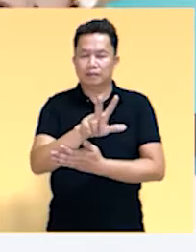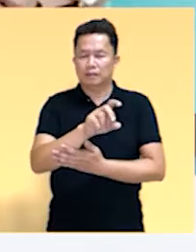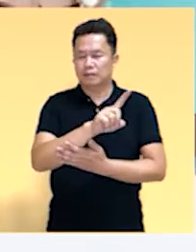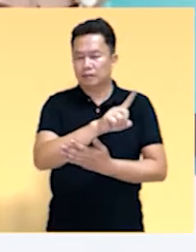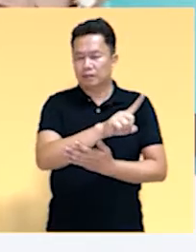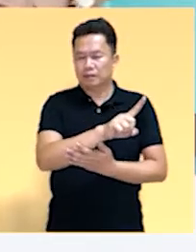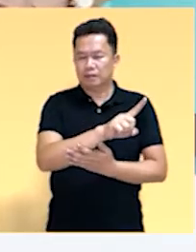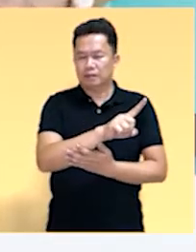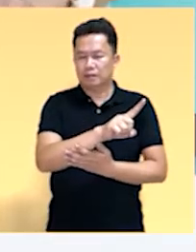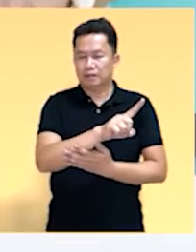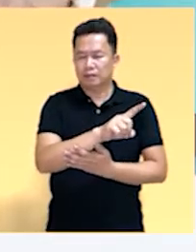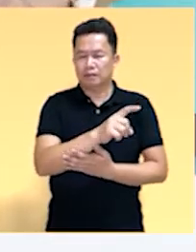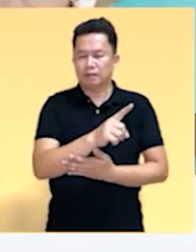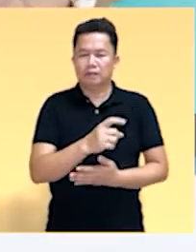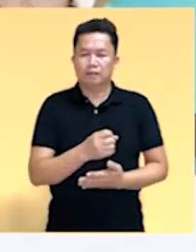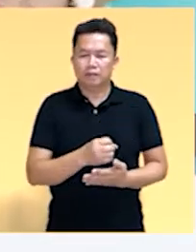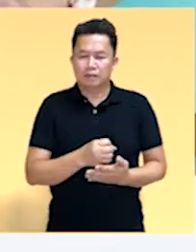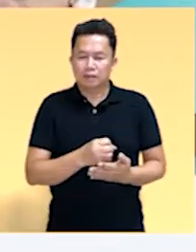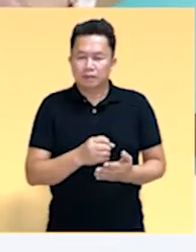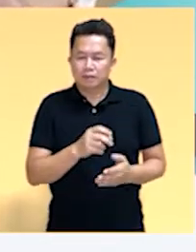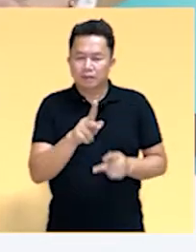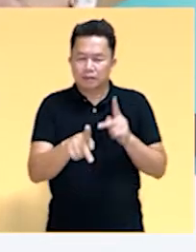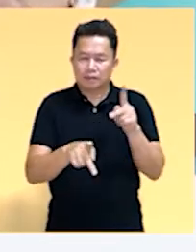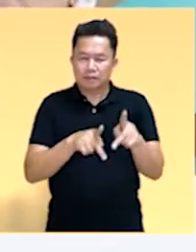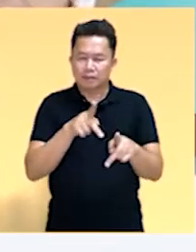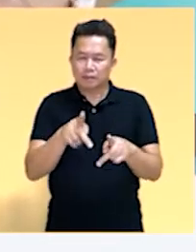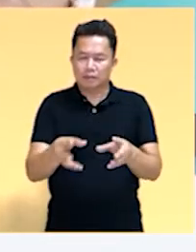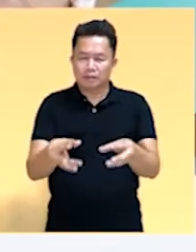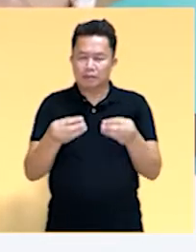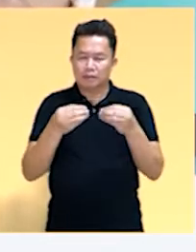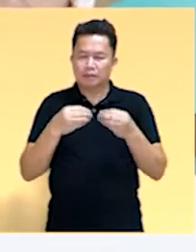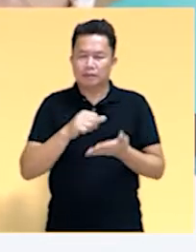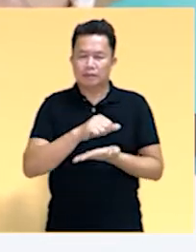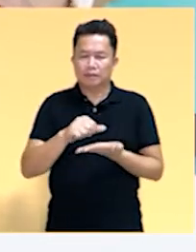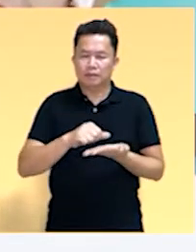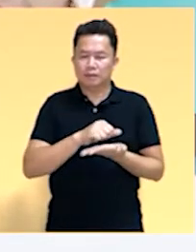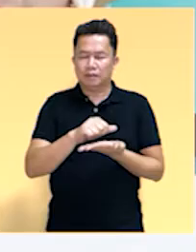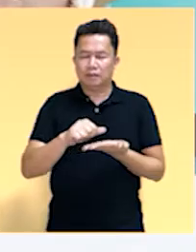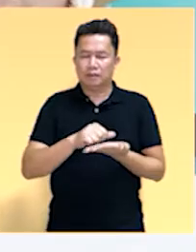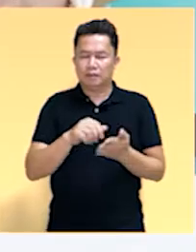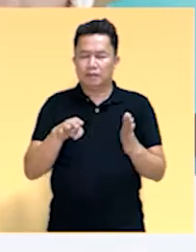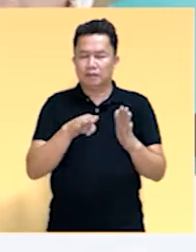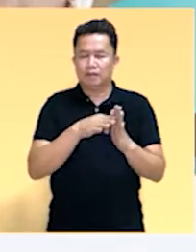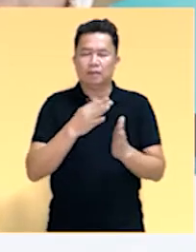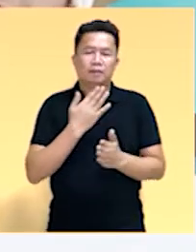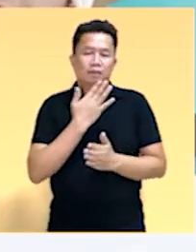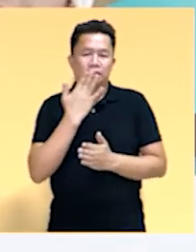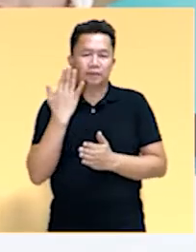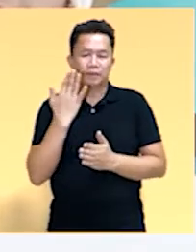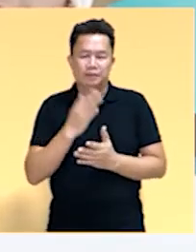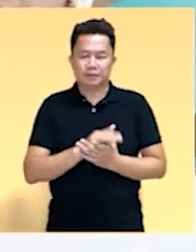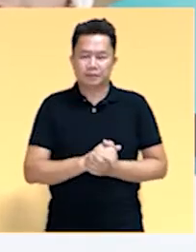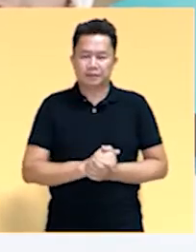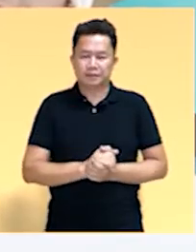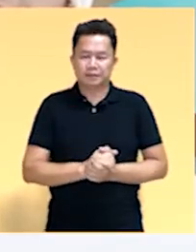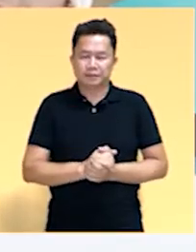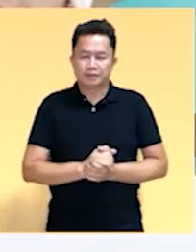4,231 bilang ng populasyon na nakatanggap ng alcohol sa barangay Makulay.